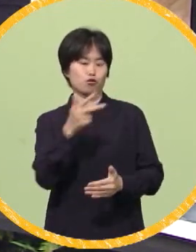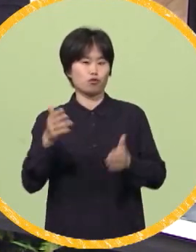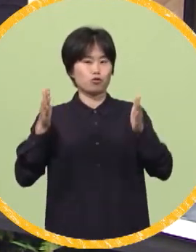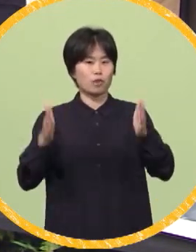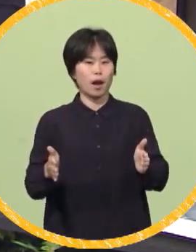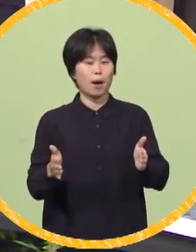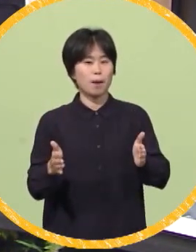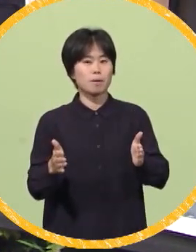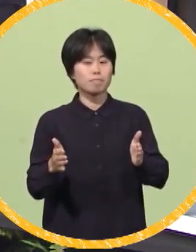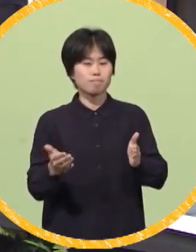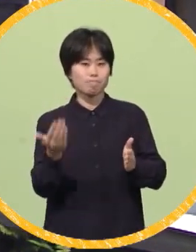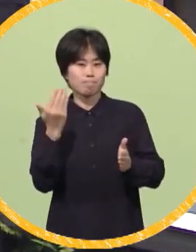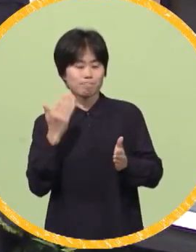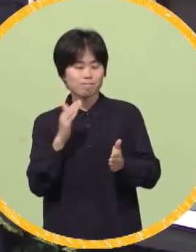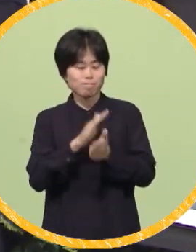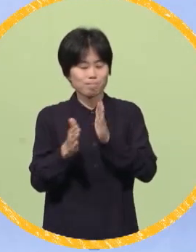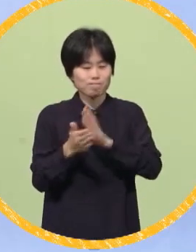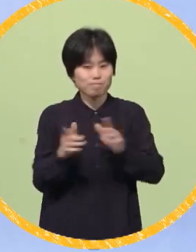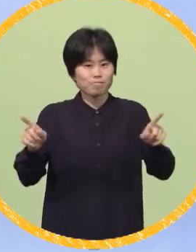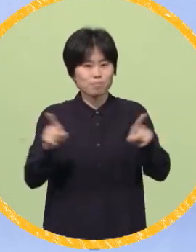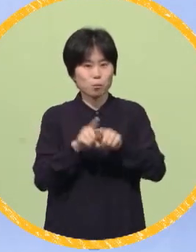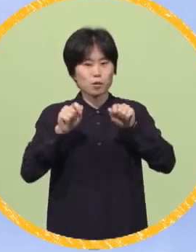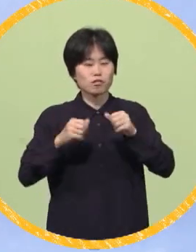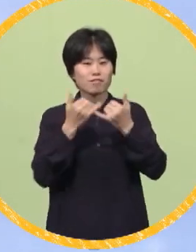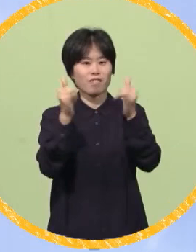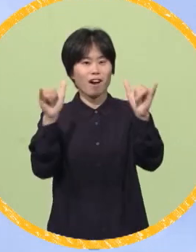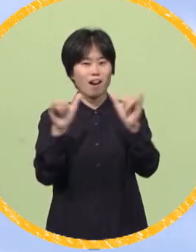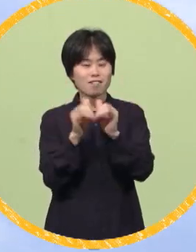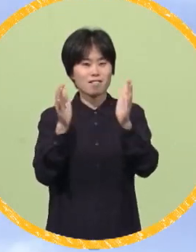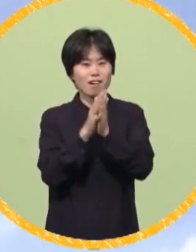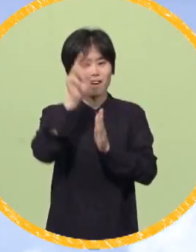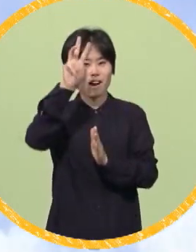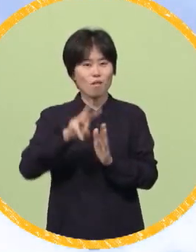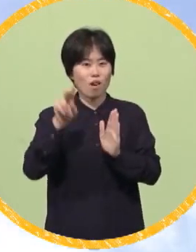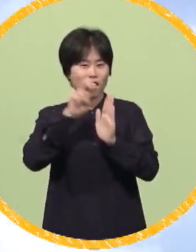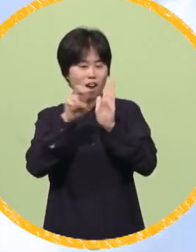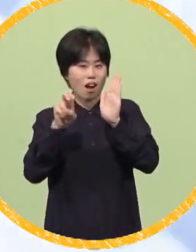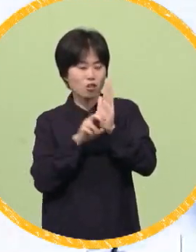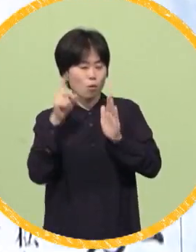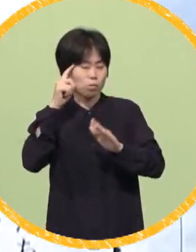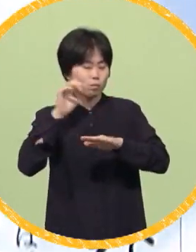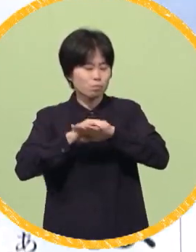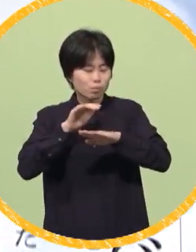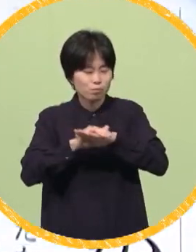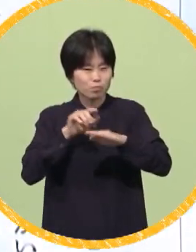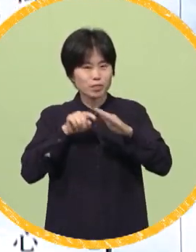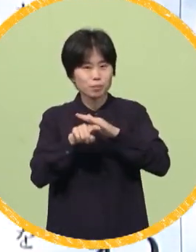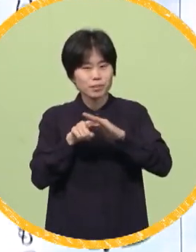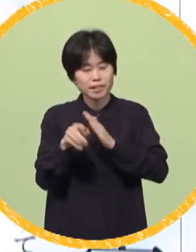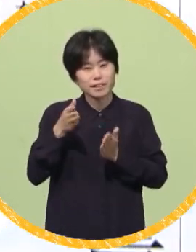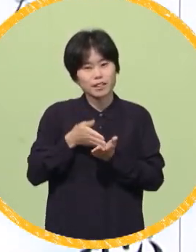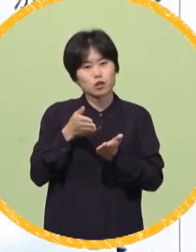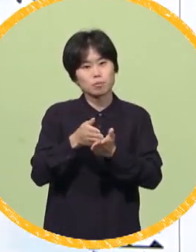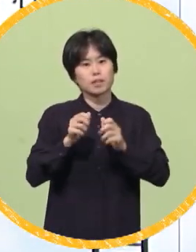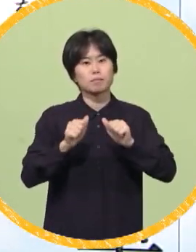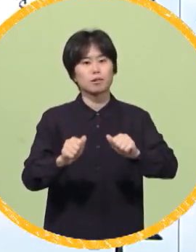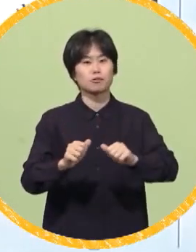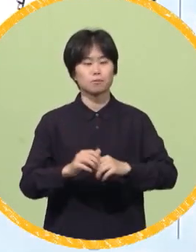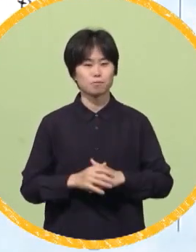を前にですね、改めて共に生きる社会神奈川憲章の理念やその意味について伝えていきます。 は